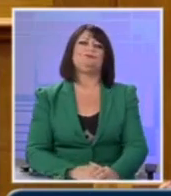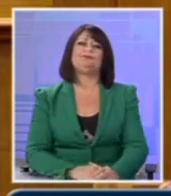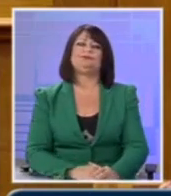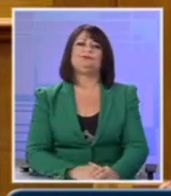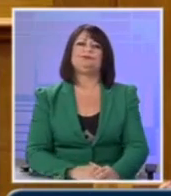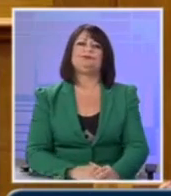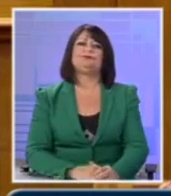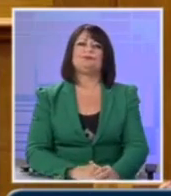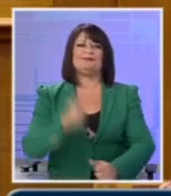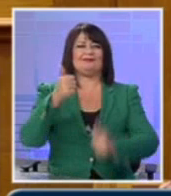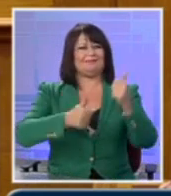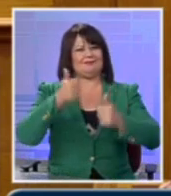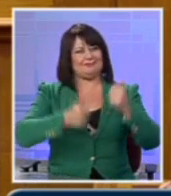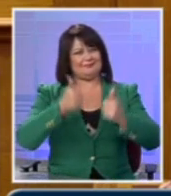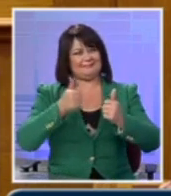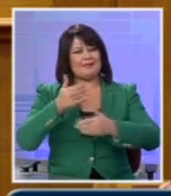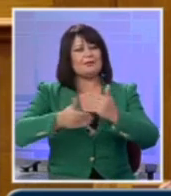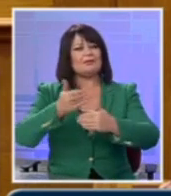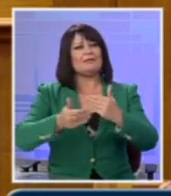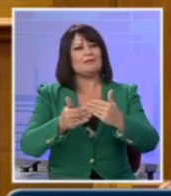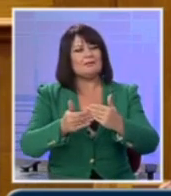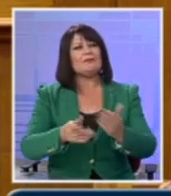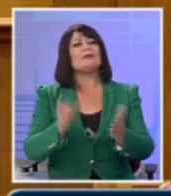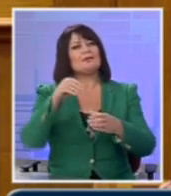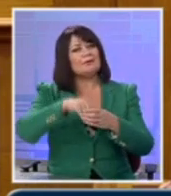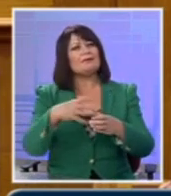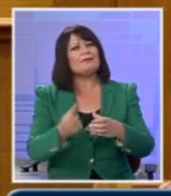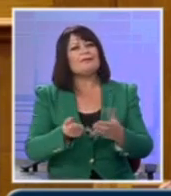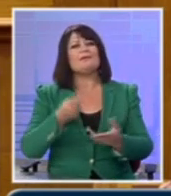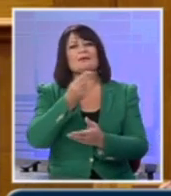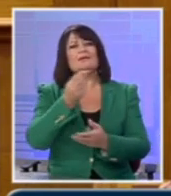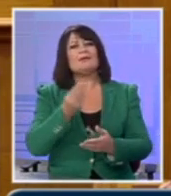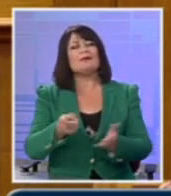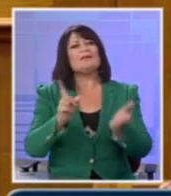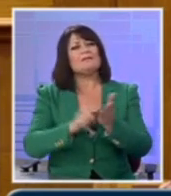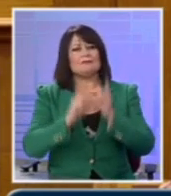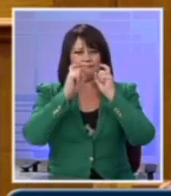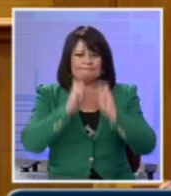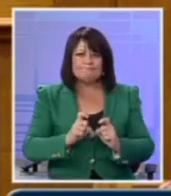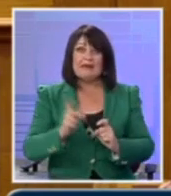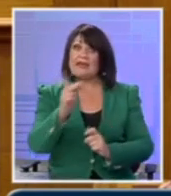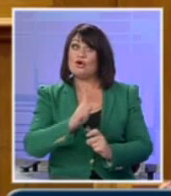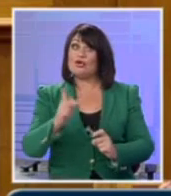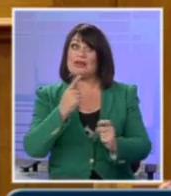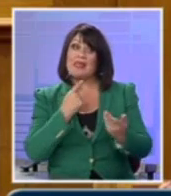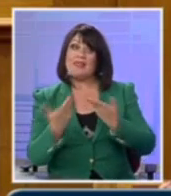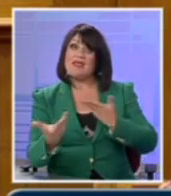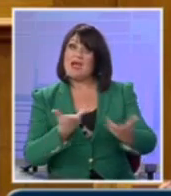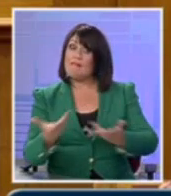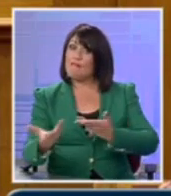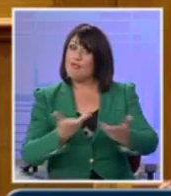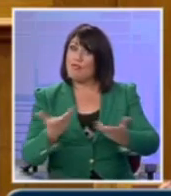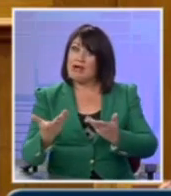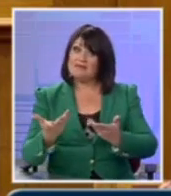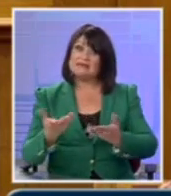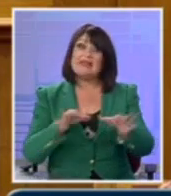ίδια η διαγωνιστική διαδικασία όμως περιλαμβάνει ζητήματα για τα οποία επιβάλλεται η κοινωνική διαβούλευση για τη χρήση